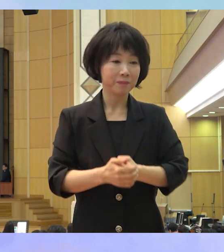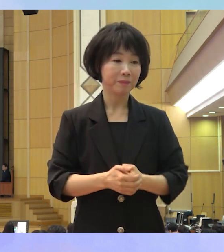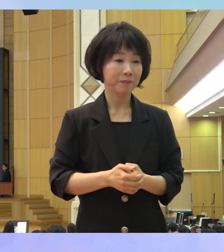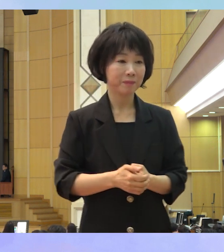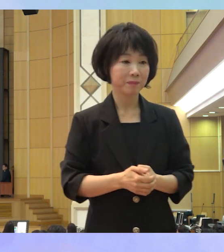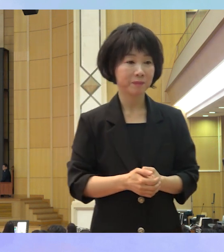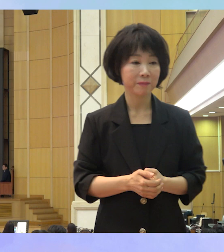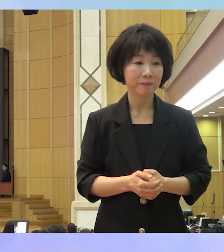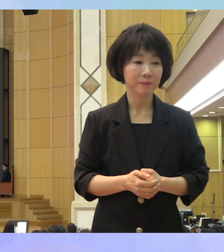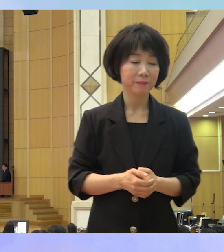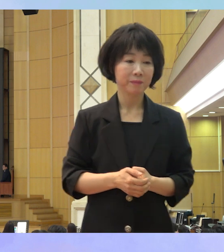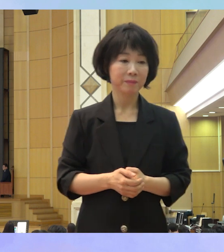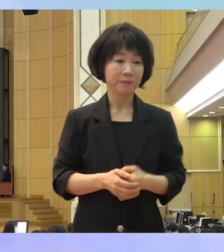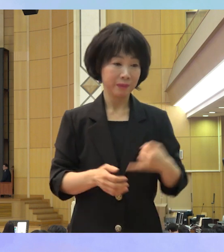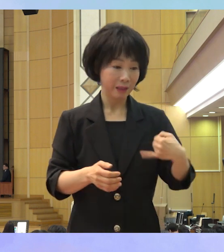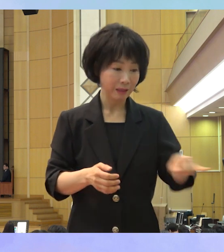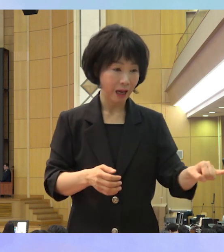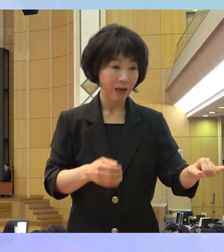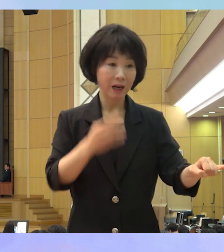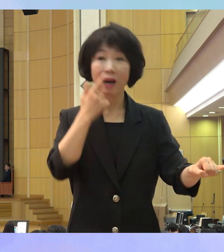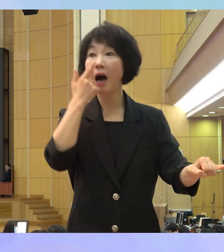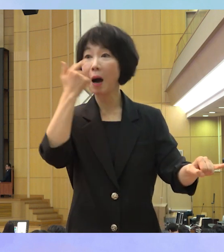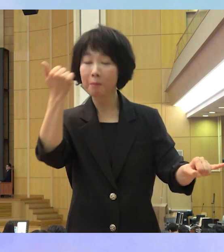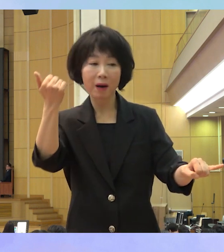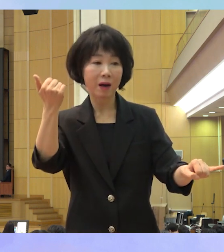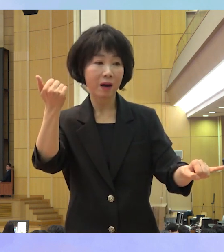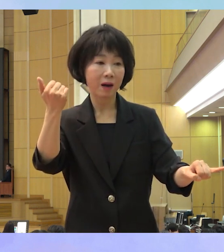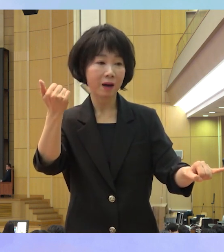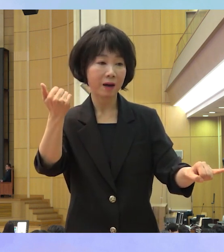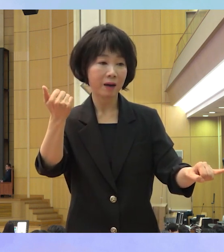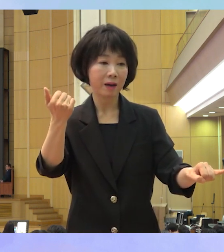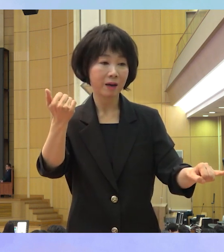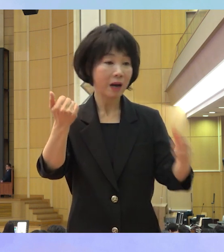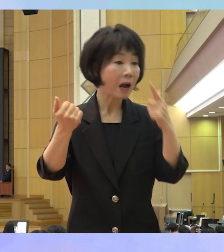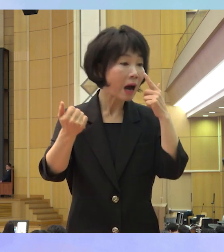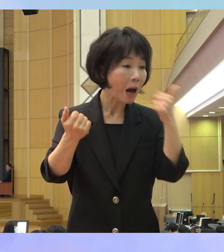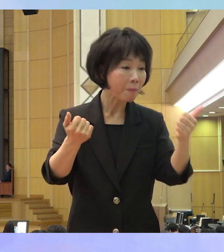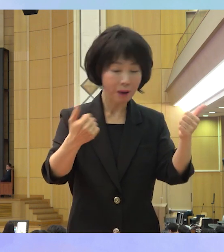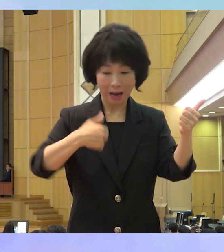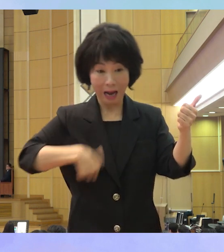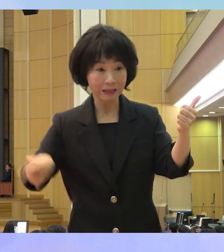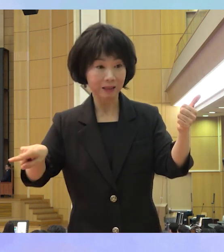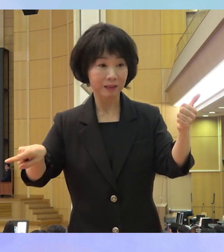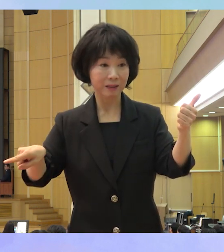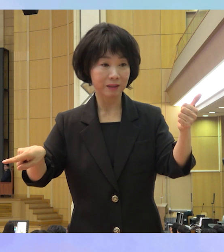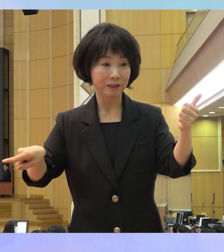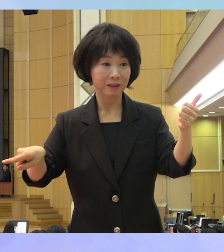윤원일 엄마 정고은입니다. 최대봉 집사입니다. 이건 또 언제? 그럼 현우는